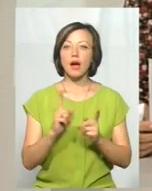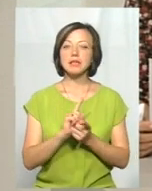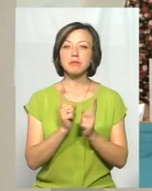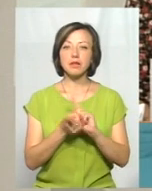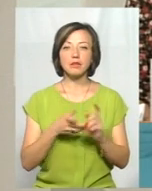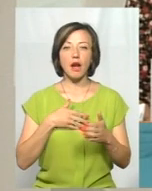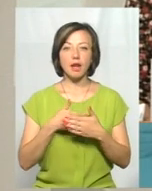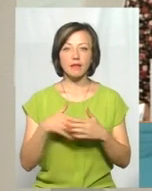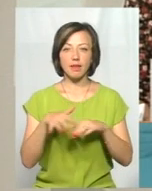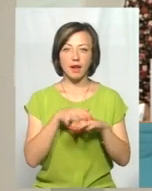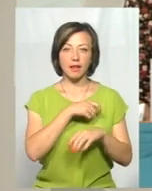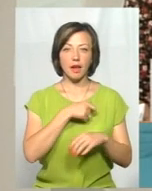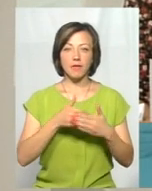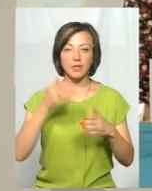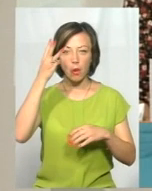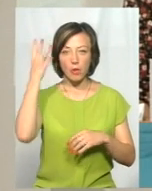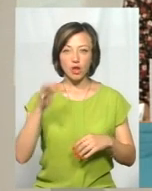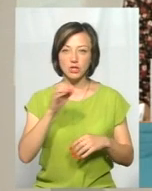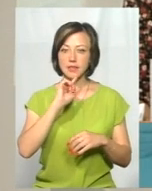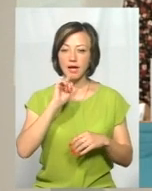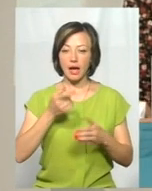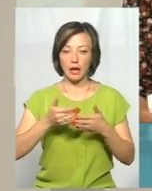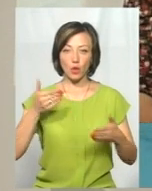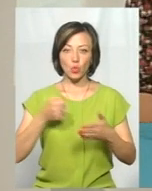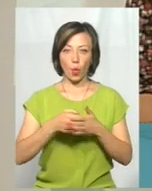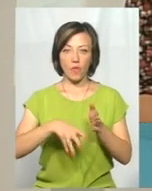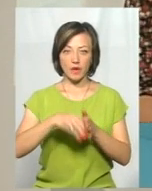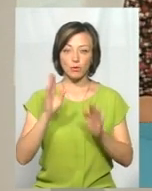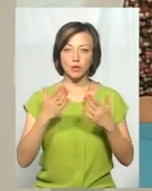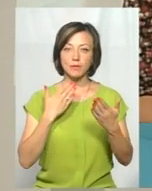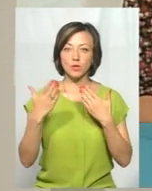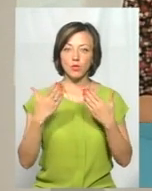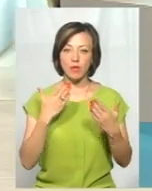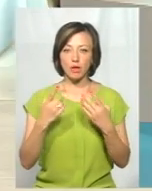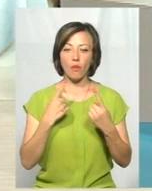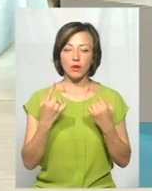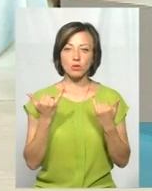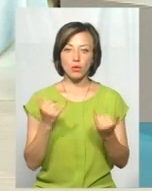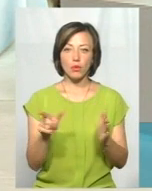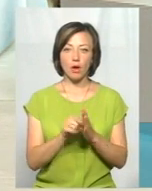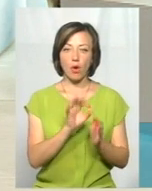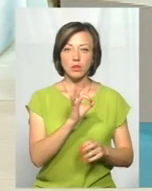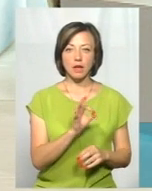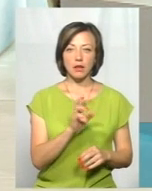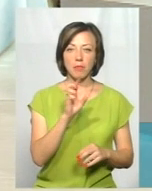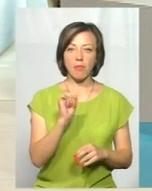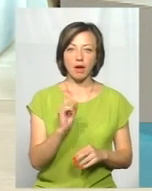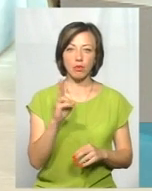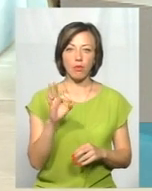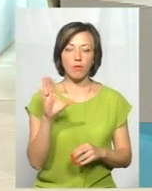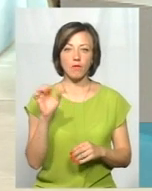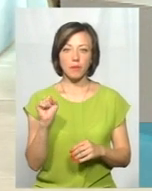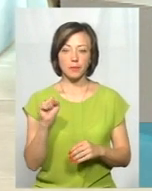змінилась активність нардепів від Хмельниччини за рік до виборів, будемо спілкуватися і говорити про це сьогодні з Оксаною Банковою,